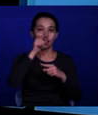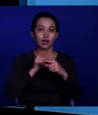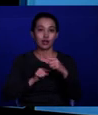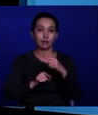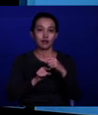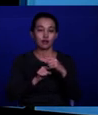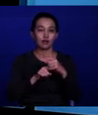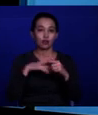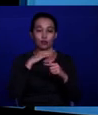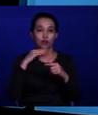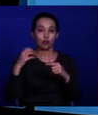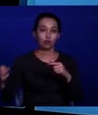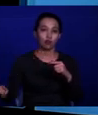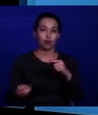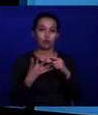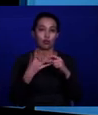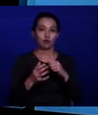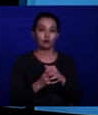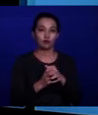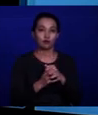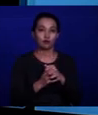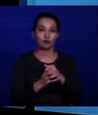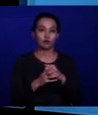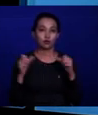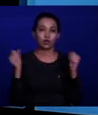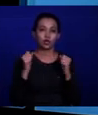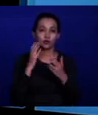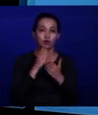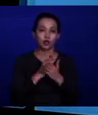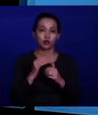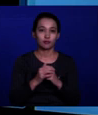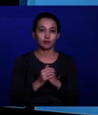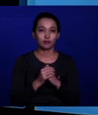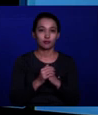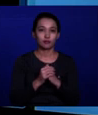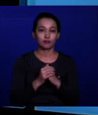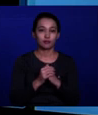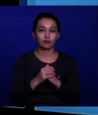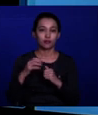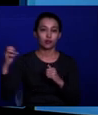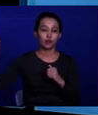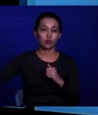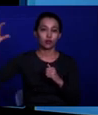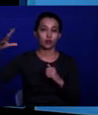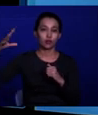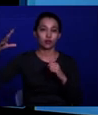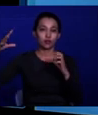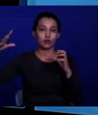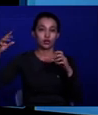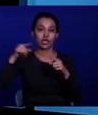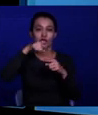pastki qismini ko'proq yoritadi. Bu qish fasliga to'g'ri keladi. Quyosh nurlari yer